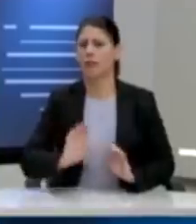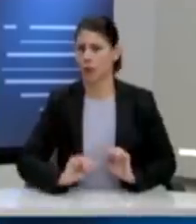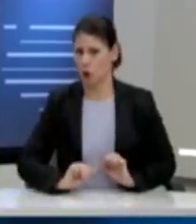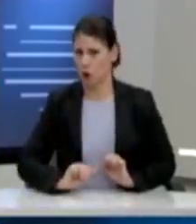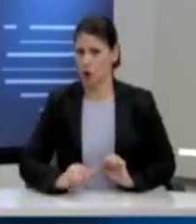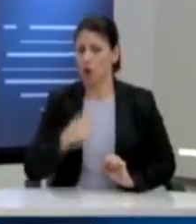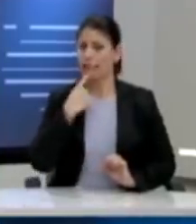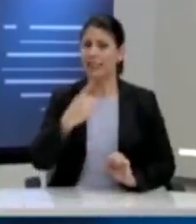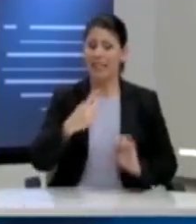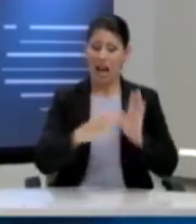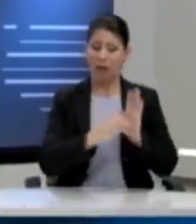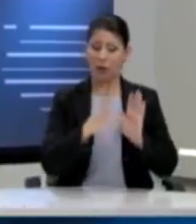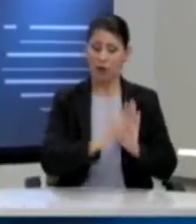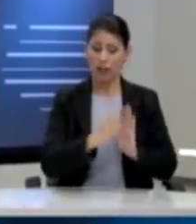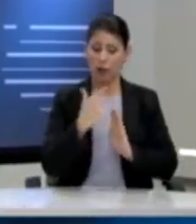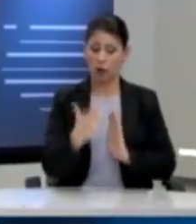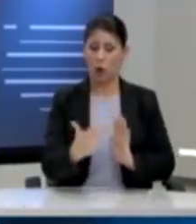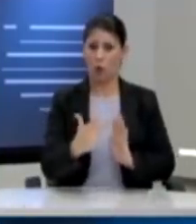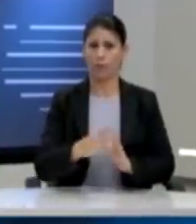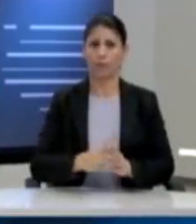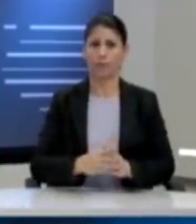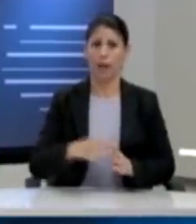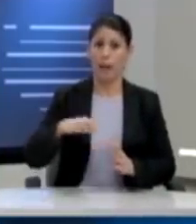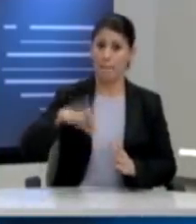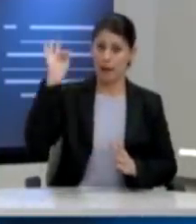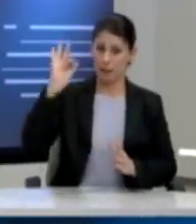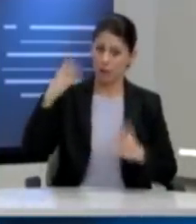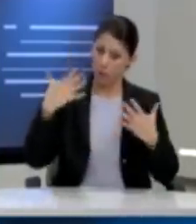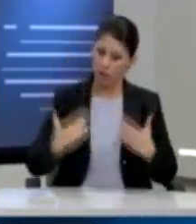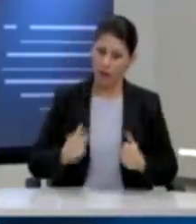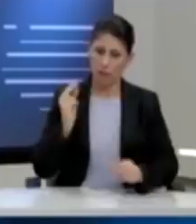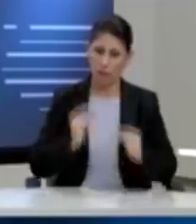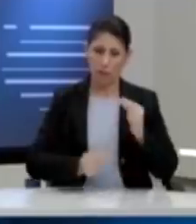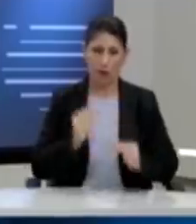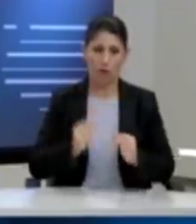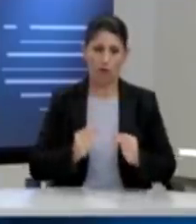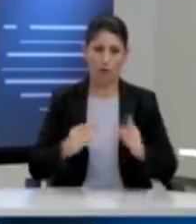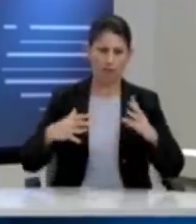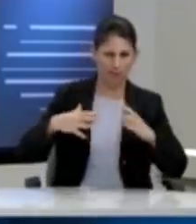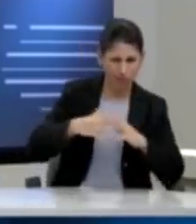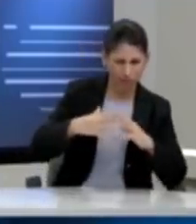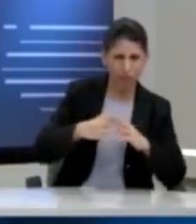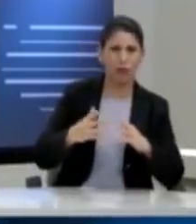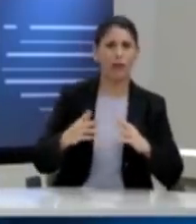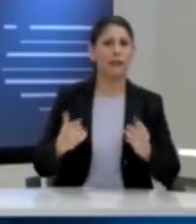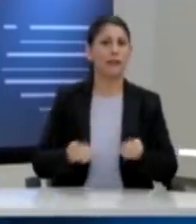Τι λέει το 48. Σε περίπτωση που θα έχουμε πρόβλημα και εμπλοκές, τι θα